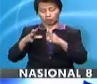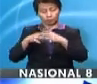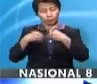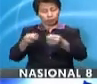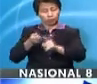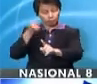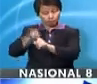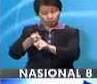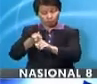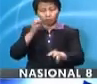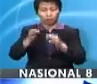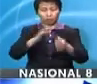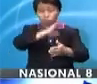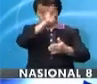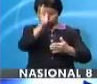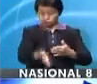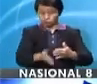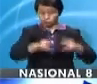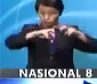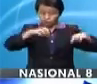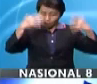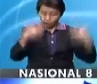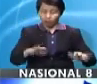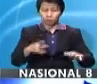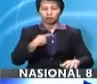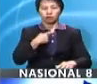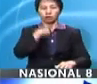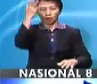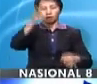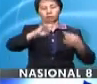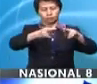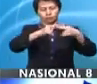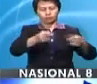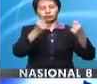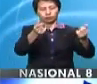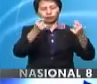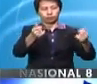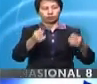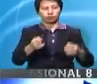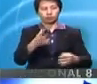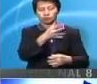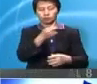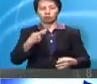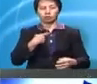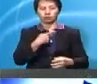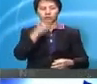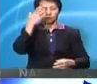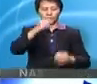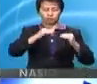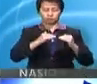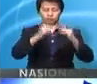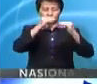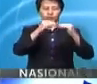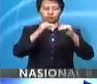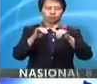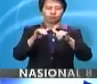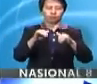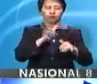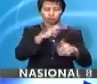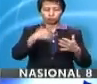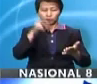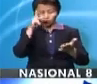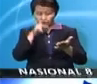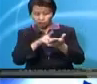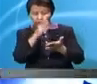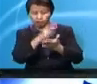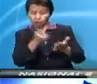selesai siasatan dibuat, maka kita akan buat pembaikan segera. Dan seterusnya kita akan buat upgrade lah. Saya dah kena pasti